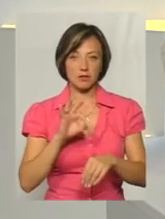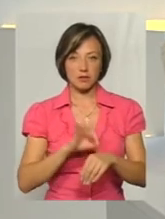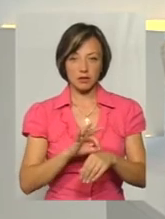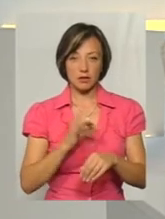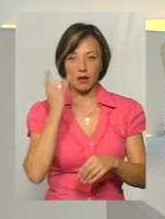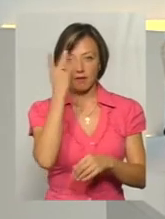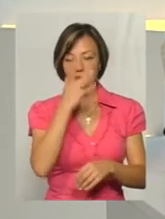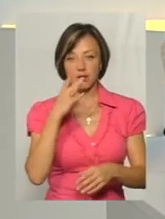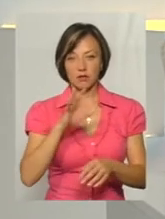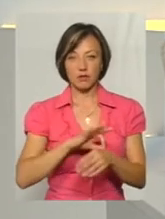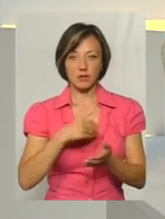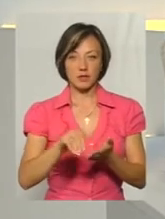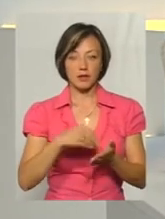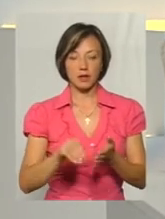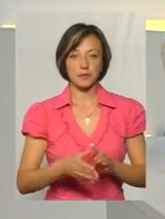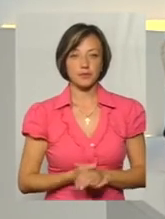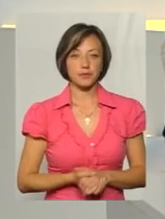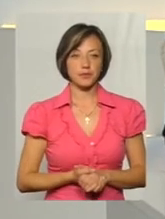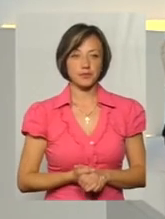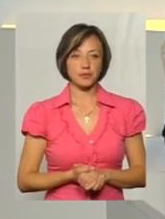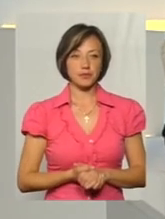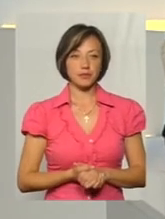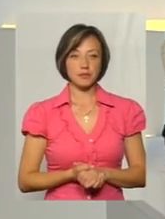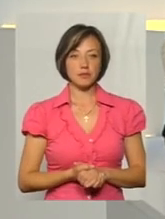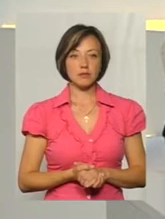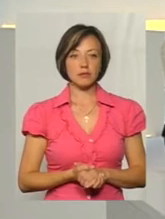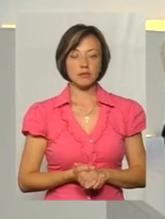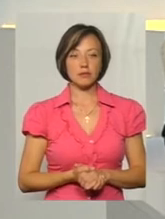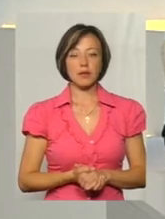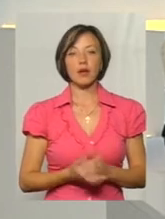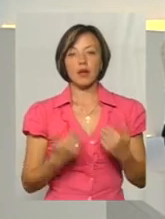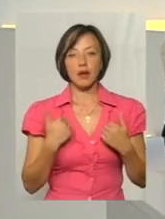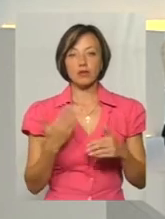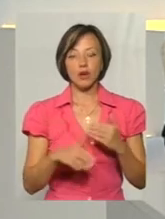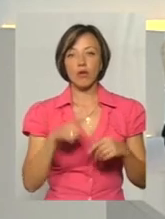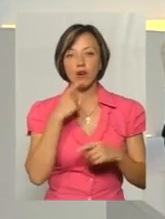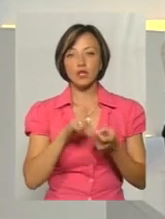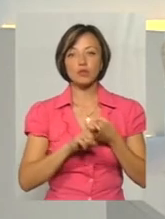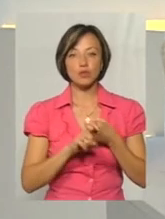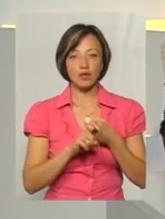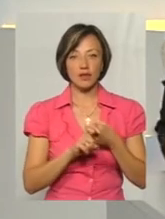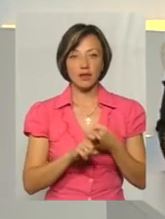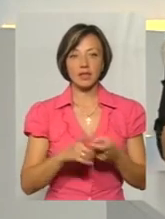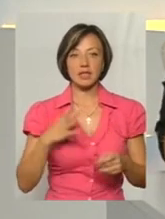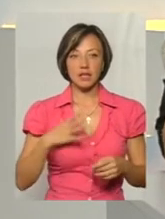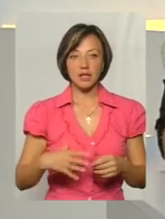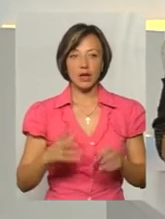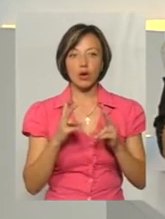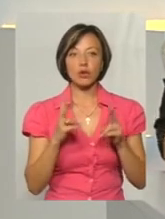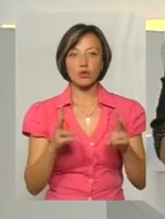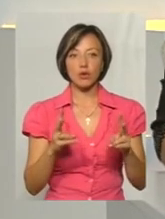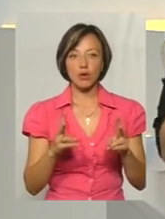виросла кількість спалахів на Україні? Якщо... Я вже говорив, збудник досить стійкий. Ну, хто веде